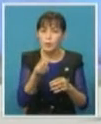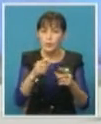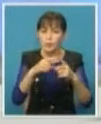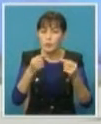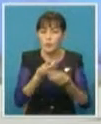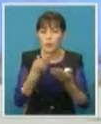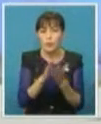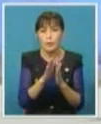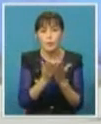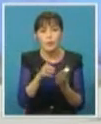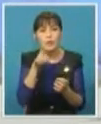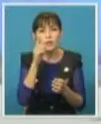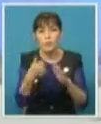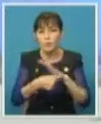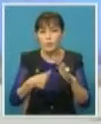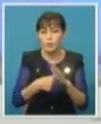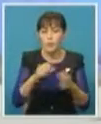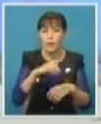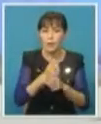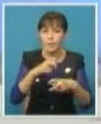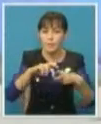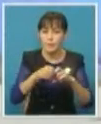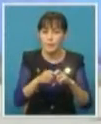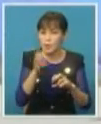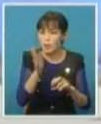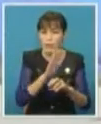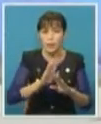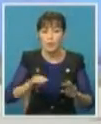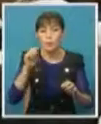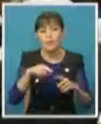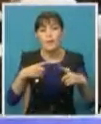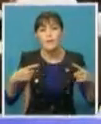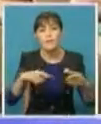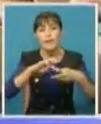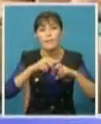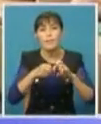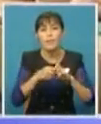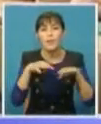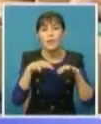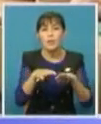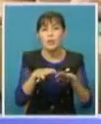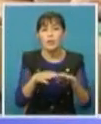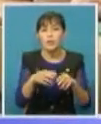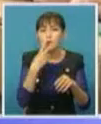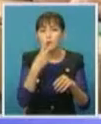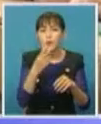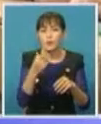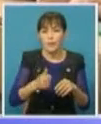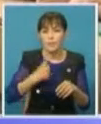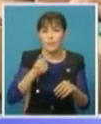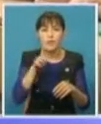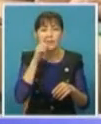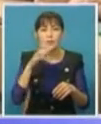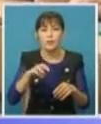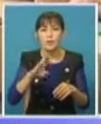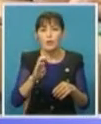дипломды жастардың жұмысы жүруде өзектілігін жойған жоқ. Осы және өзгеде проблемалардың шешілу жолдарына үңілген белсенді жастар Мұхтар